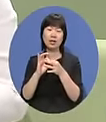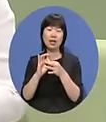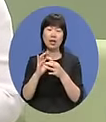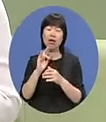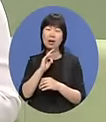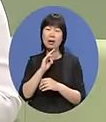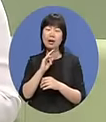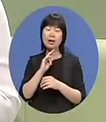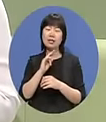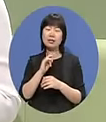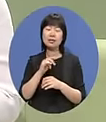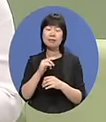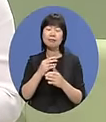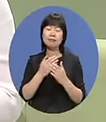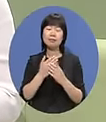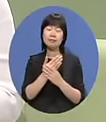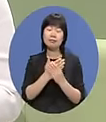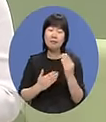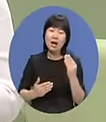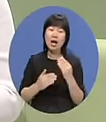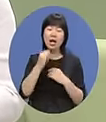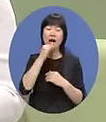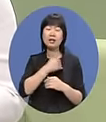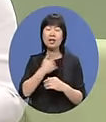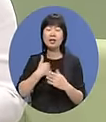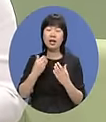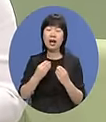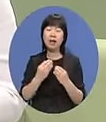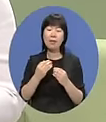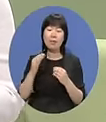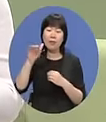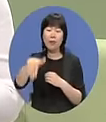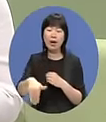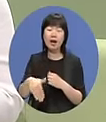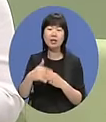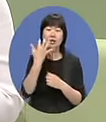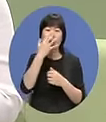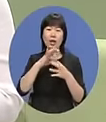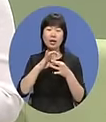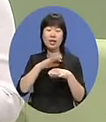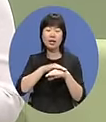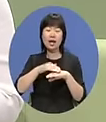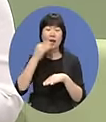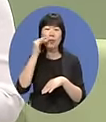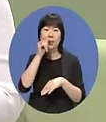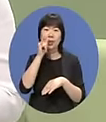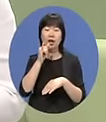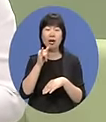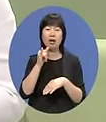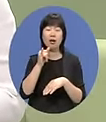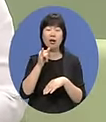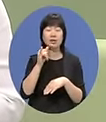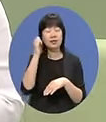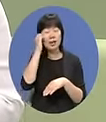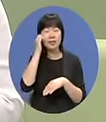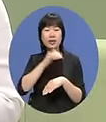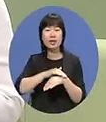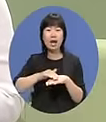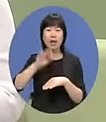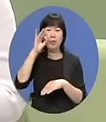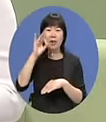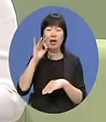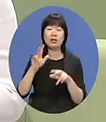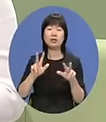대한 의욕이 떨어지고요. 자신감이 떨어져요. 그래서 성관계가 잘 되는 부부들, 원활하게 잠자리를 네. 잘하고 있는 부부들